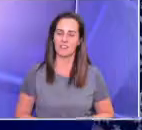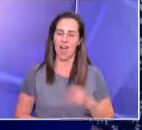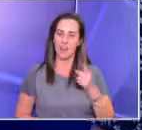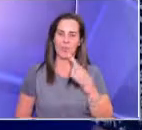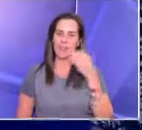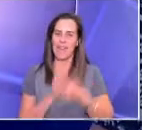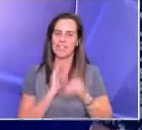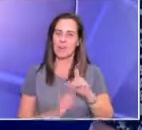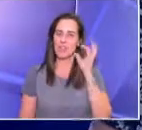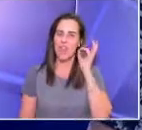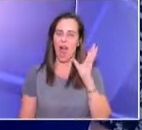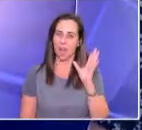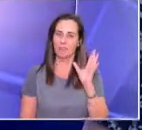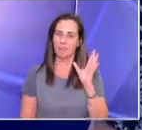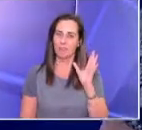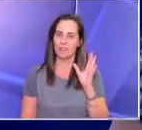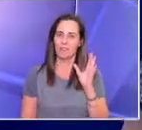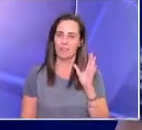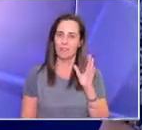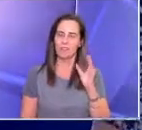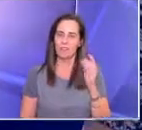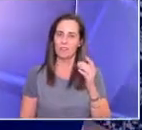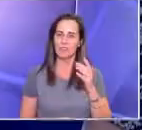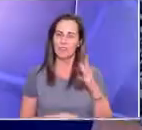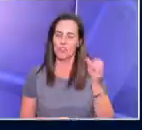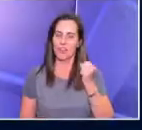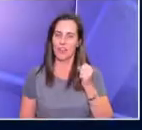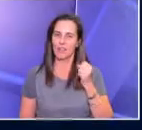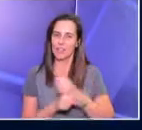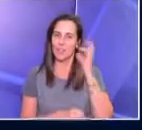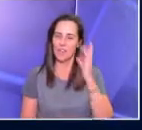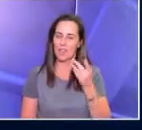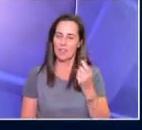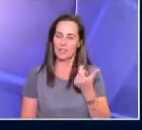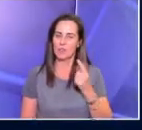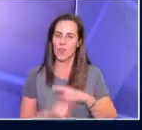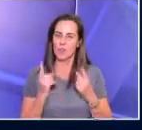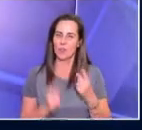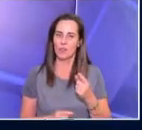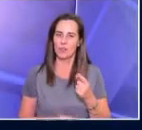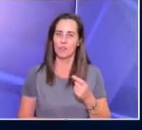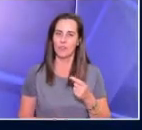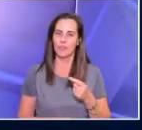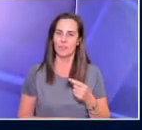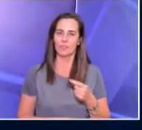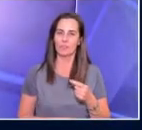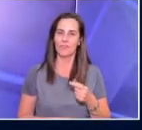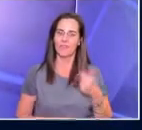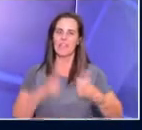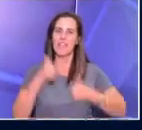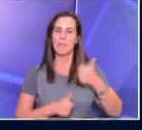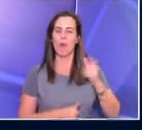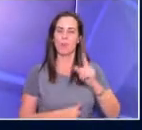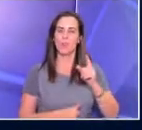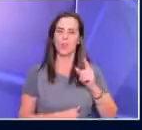אומר שחסר לנו מישהי שתיקח את העוקף בתל אביב, אבל חסר לנו מישהו קצת שונה מהשקעה. תתמודד, לא, תתמודד,